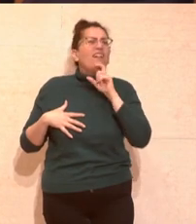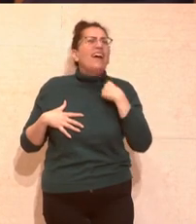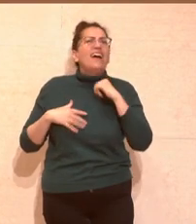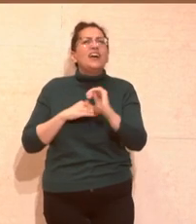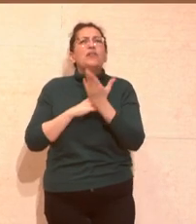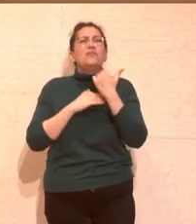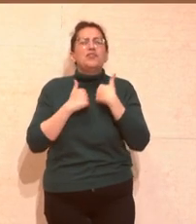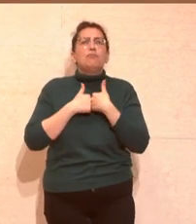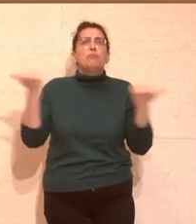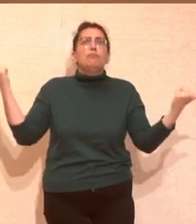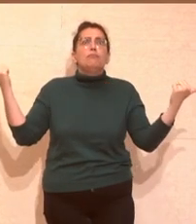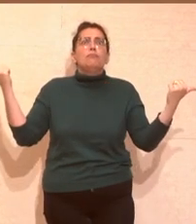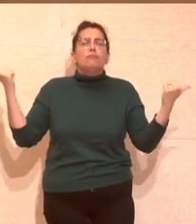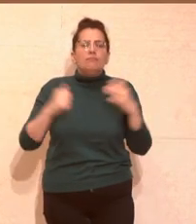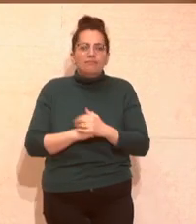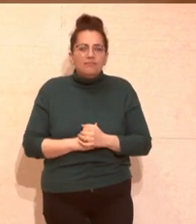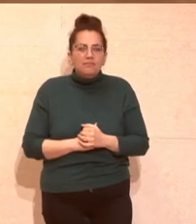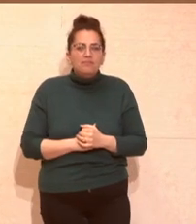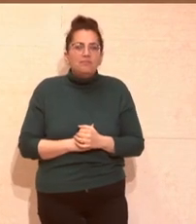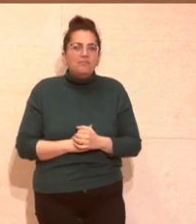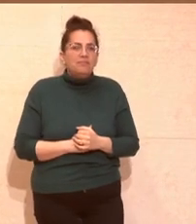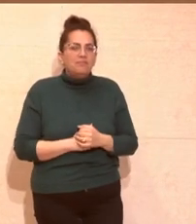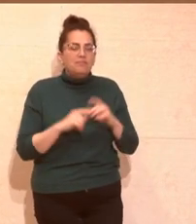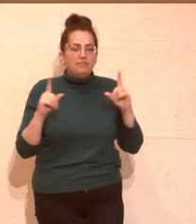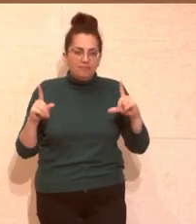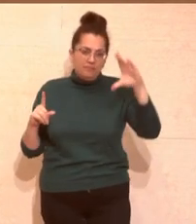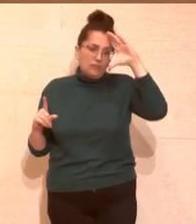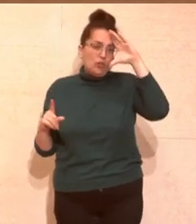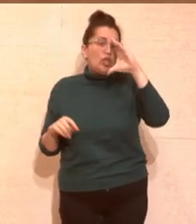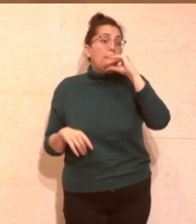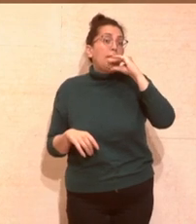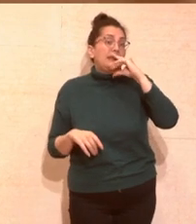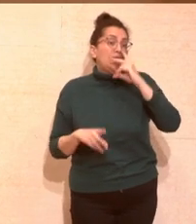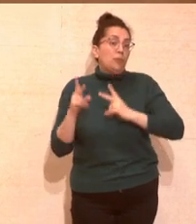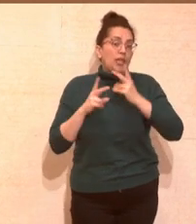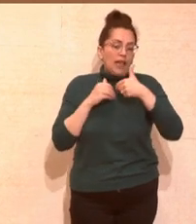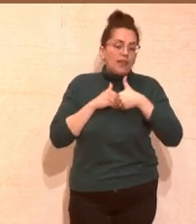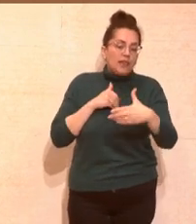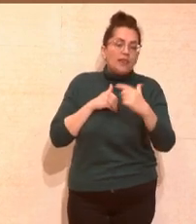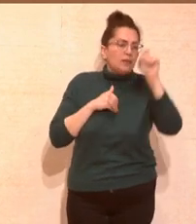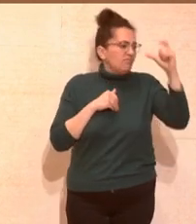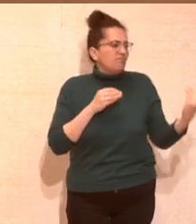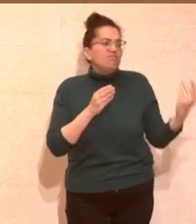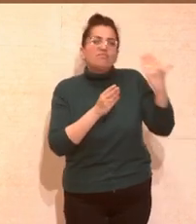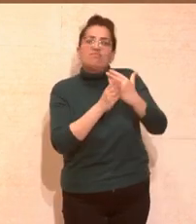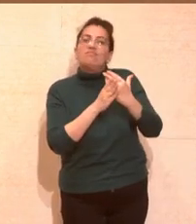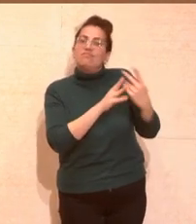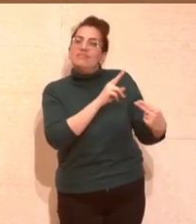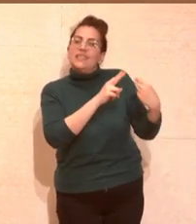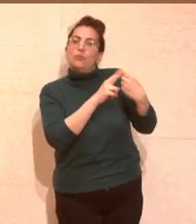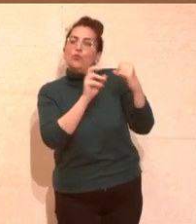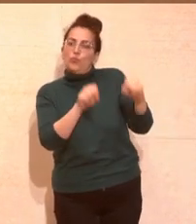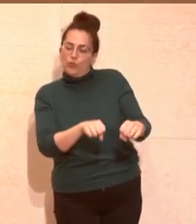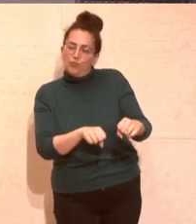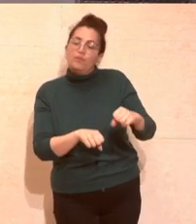distinction. Alors pour la sieste, j'espère que vous aurez vos réponses cet après-midi. Alors la sieste, elle disparaît